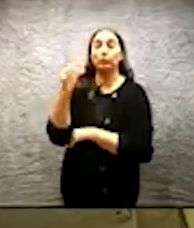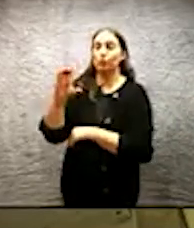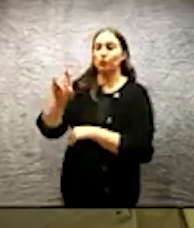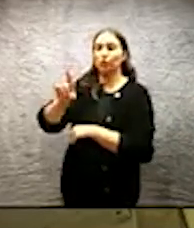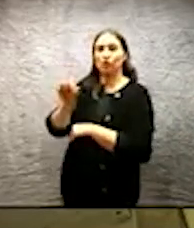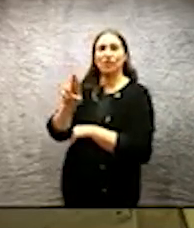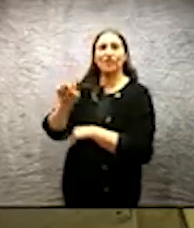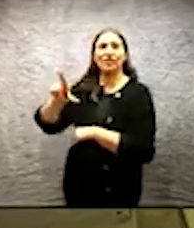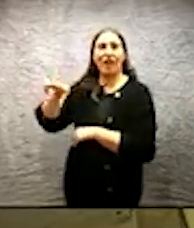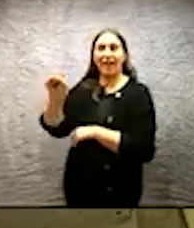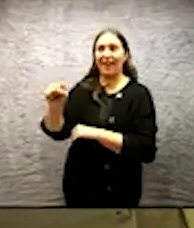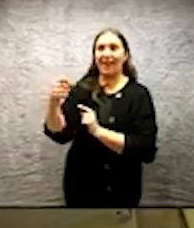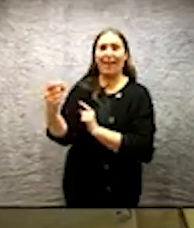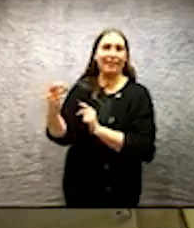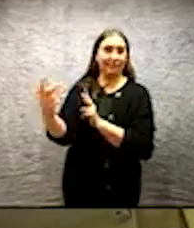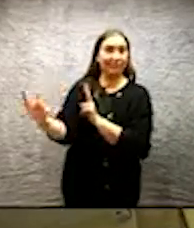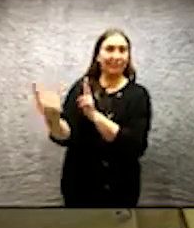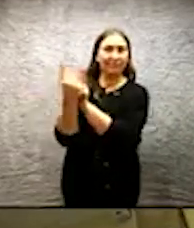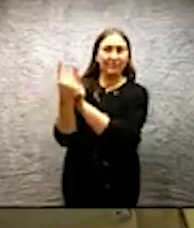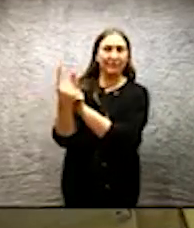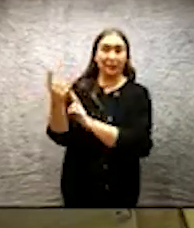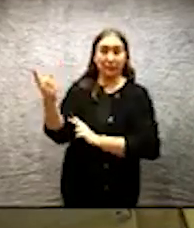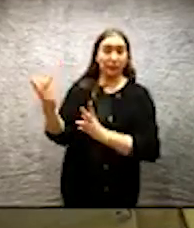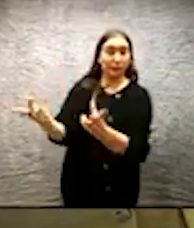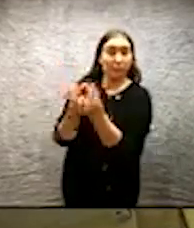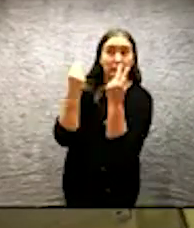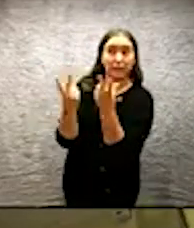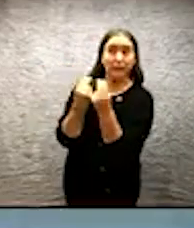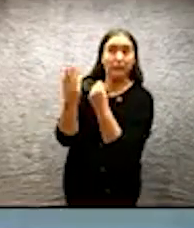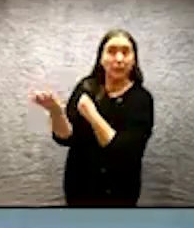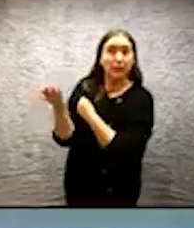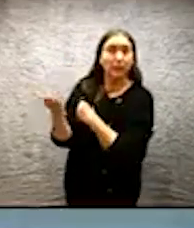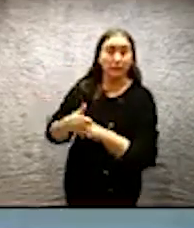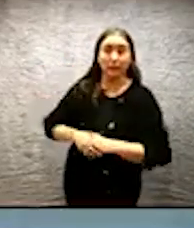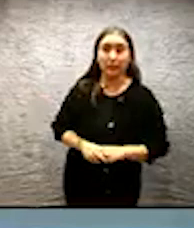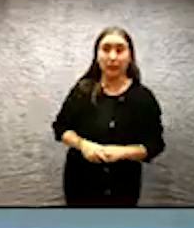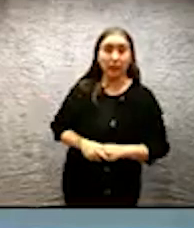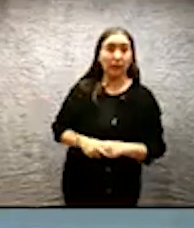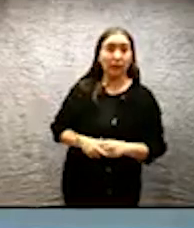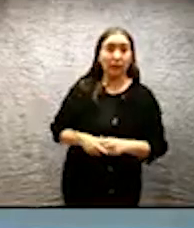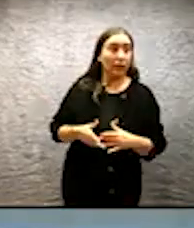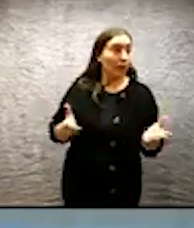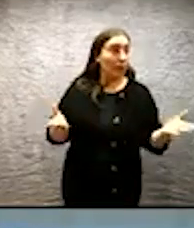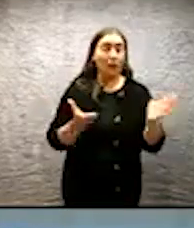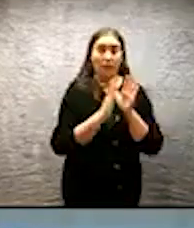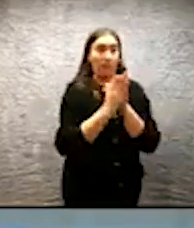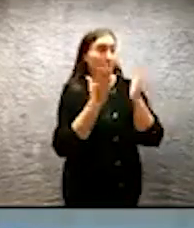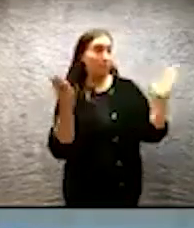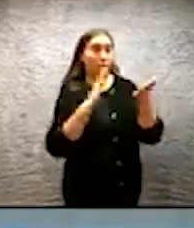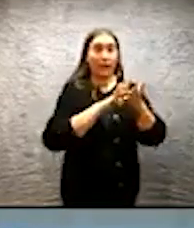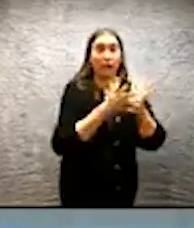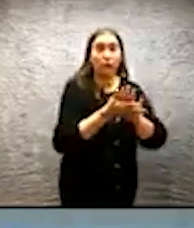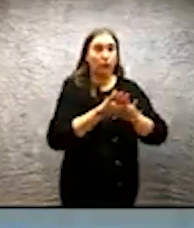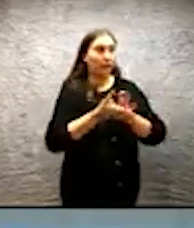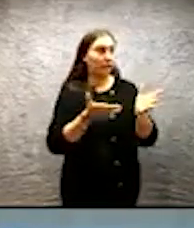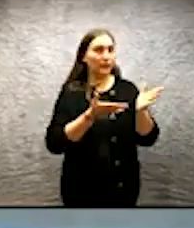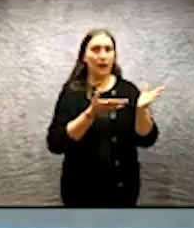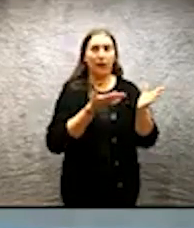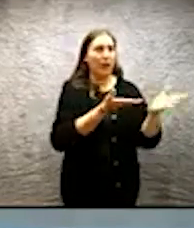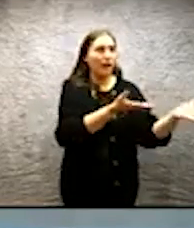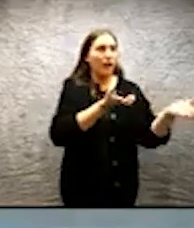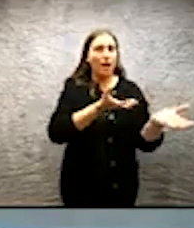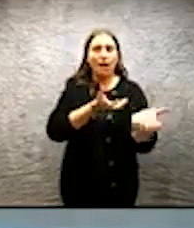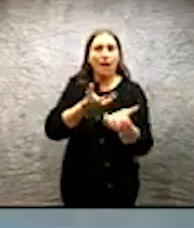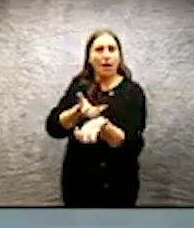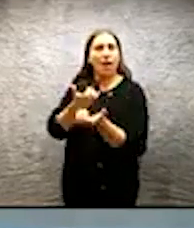nous vantait l'attrait pour de plus en plus, en fait. On a une bibliothèque associative qui est de plus en plus attractive. Et